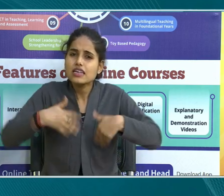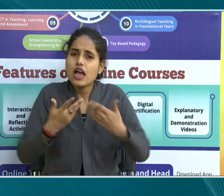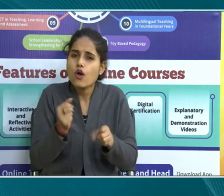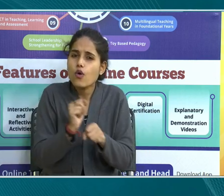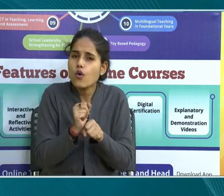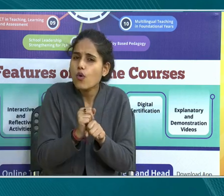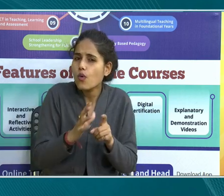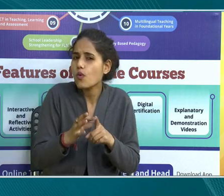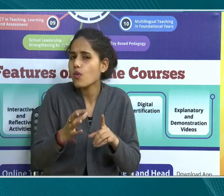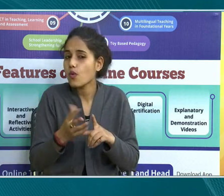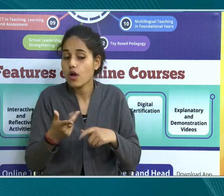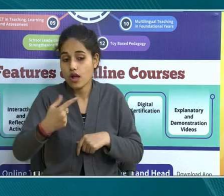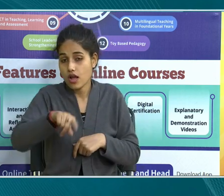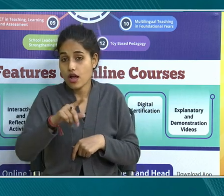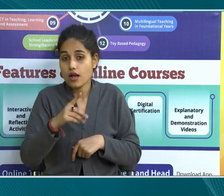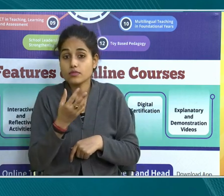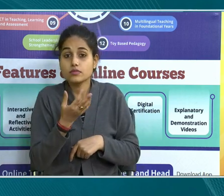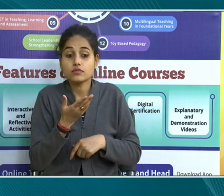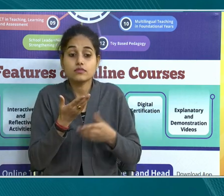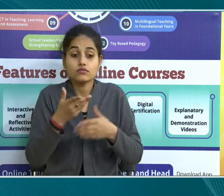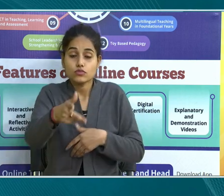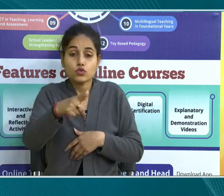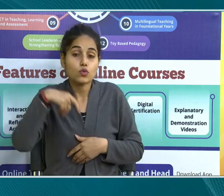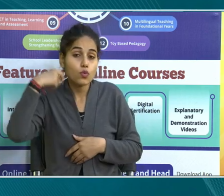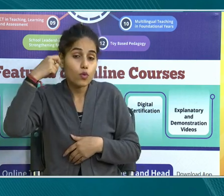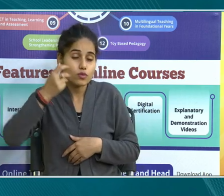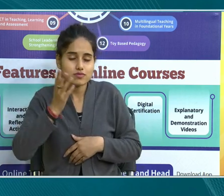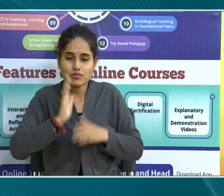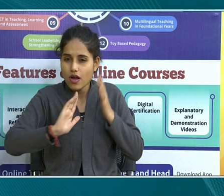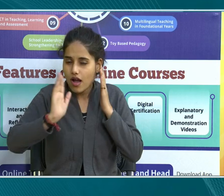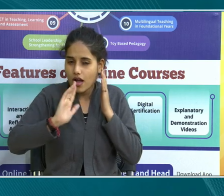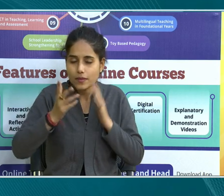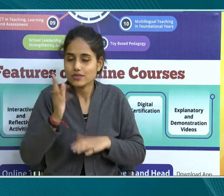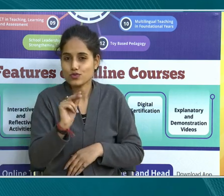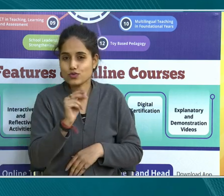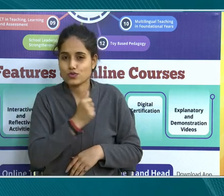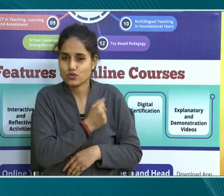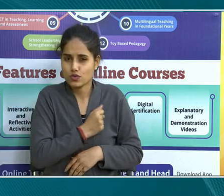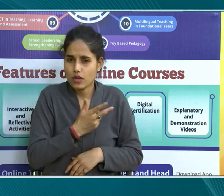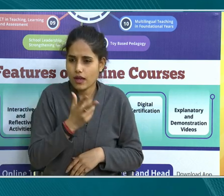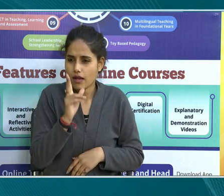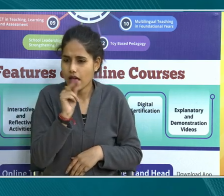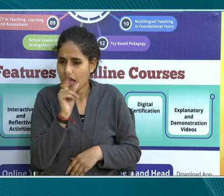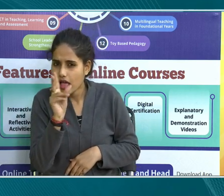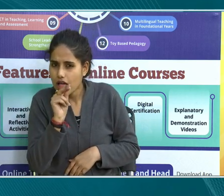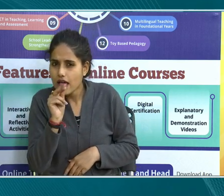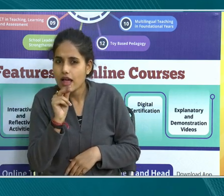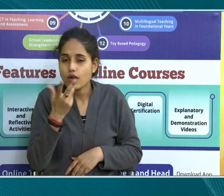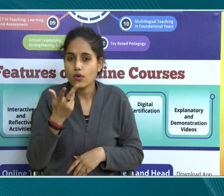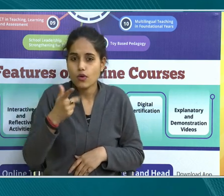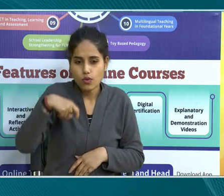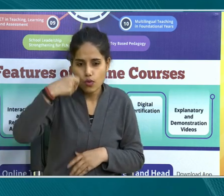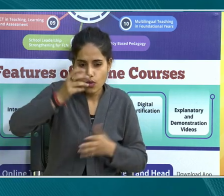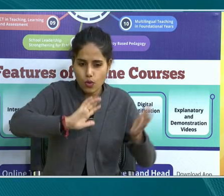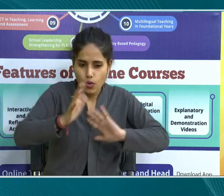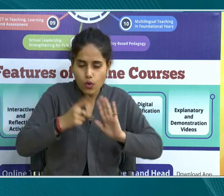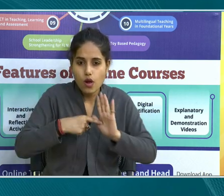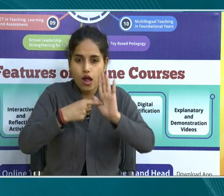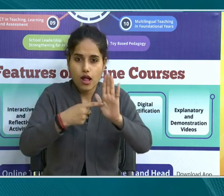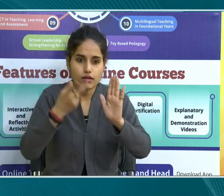कि दूट बनाते हैं तो इसके लिए मैं एक चोटा सा वीडियो दिखाऊंगी जिसमें